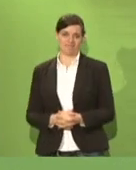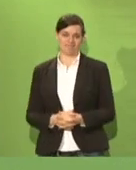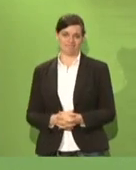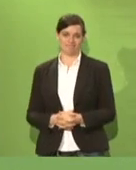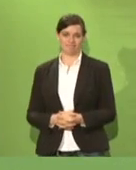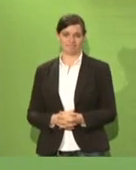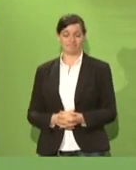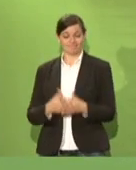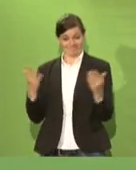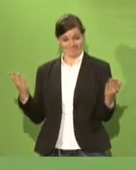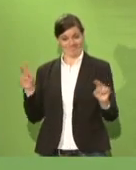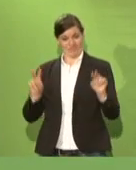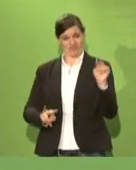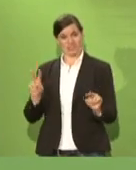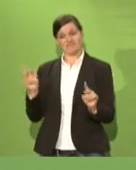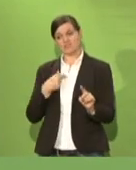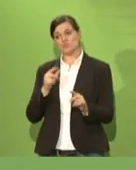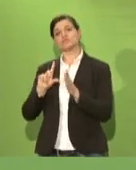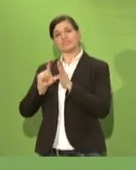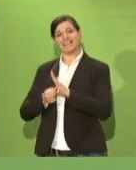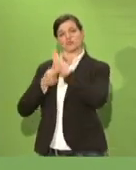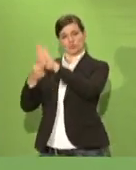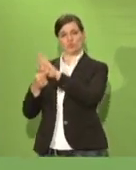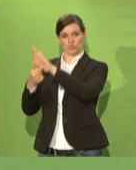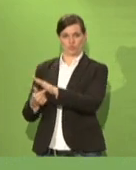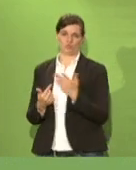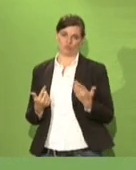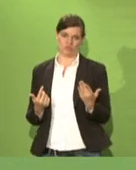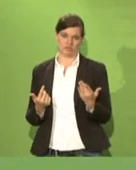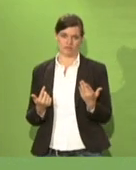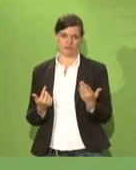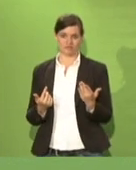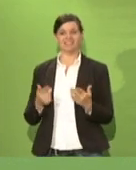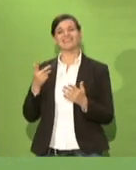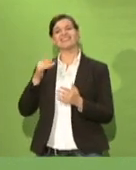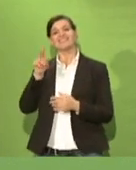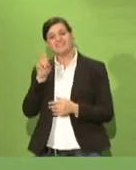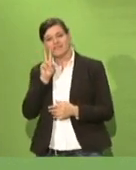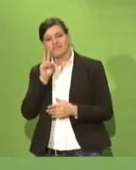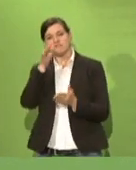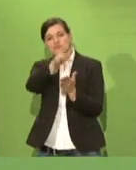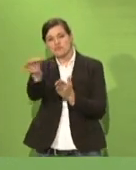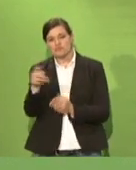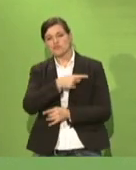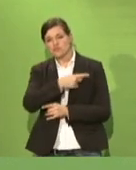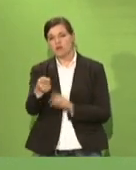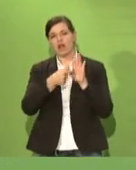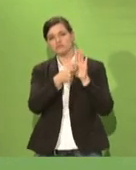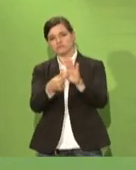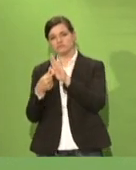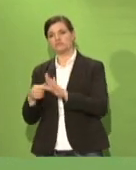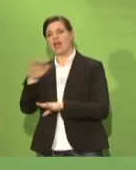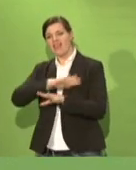Und das ist das, was wir leisten müssen, jeden Tag in den Kommunen, im